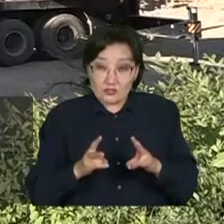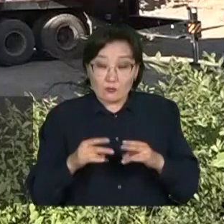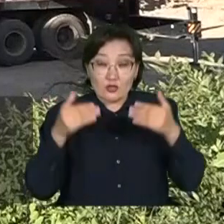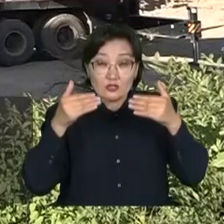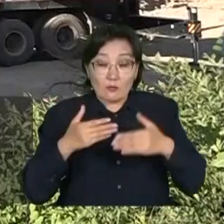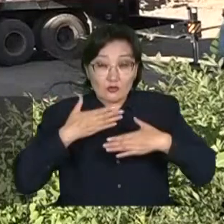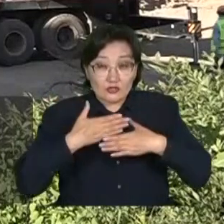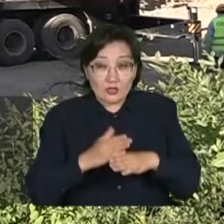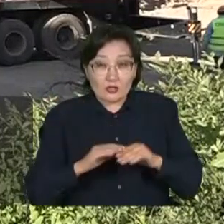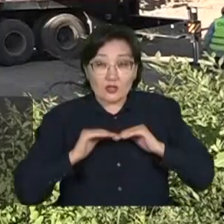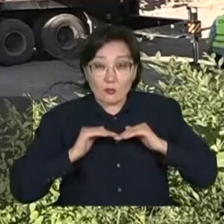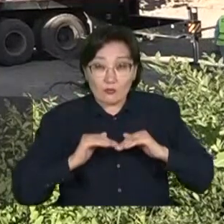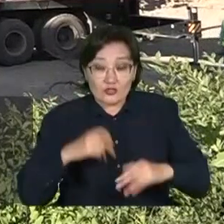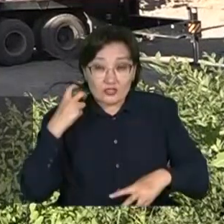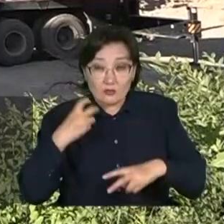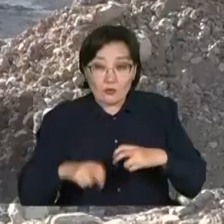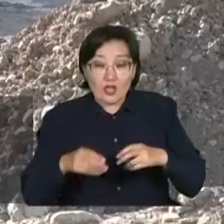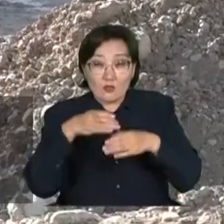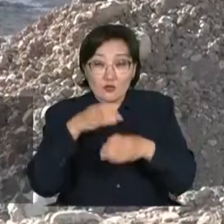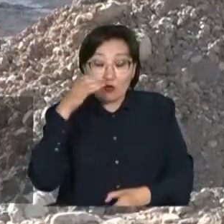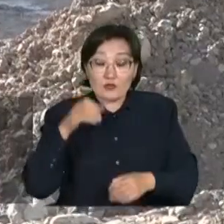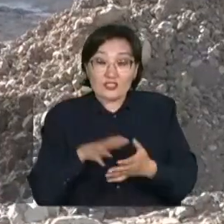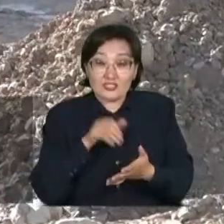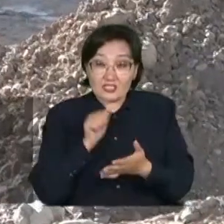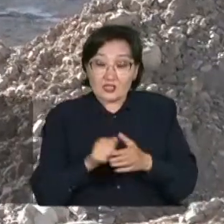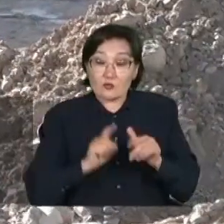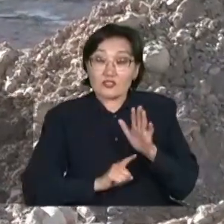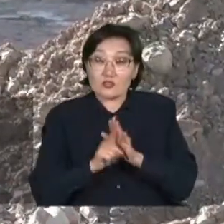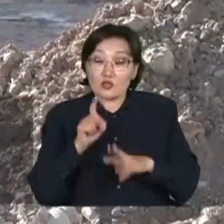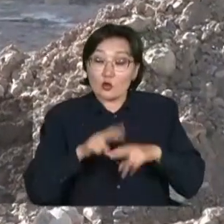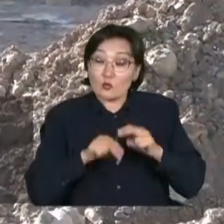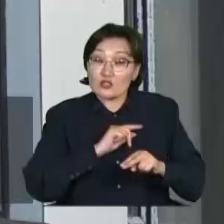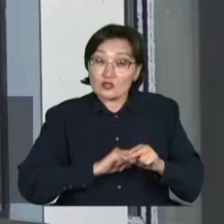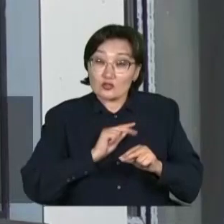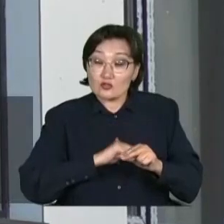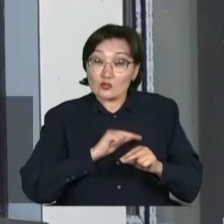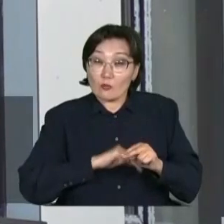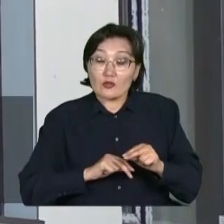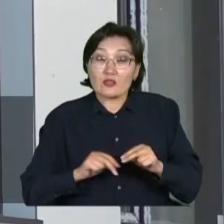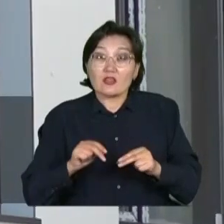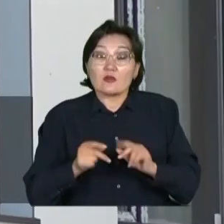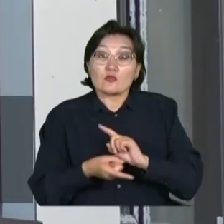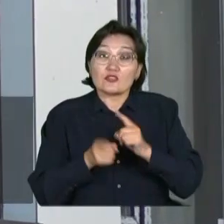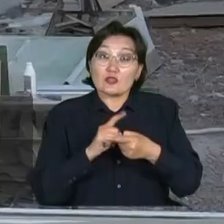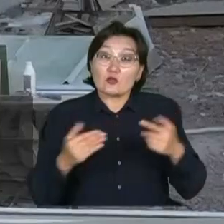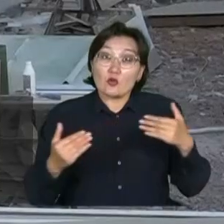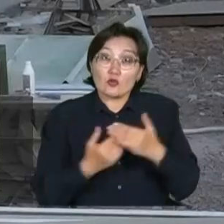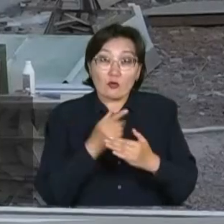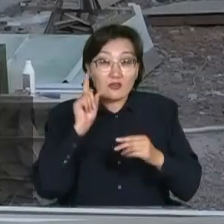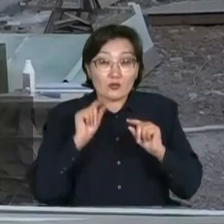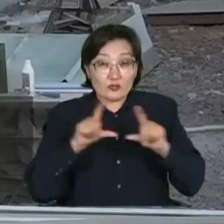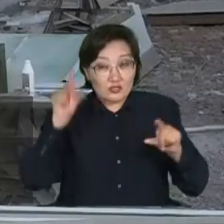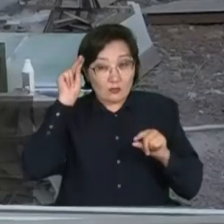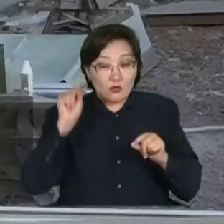были в трещинах, пол просевший, а трубы прогнили. В октябре здесь начали строительные работы, чтобы превратить старое здание в новую комфортную школу